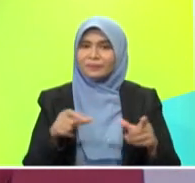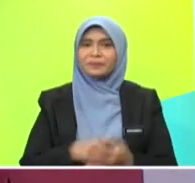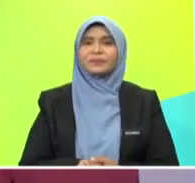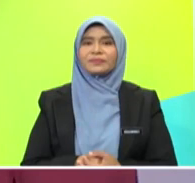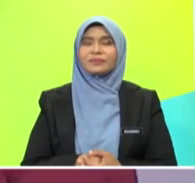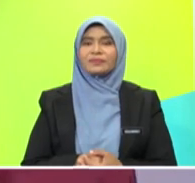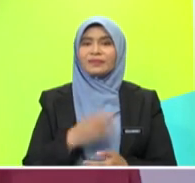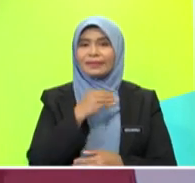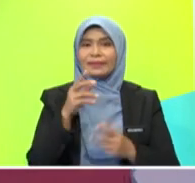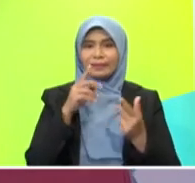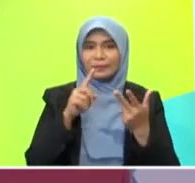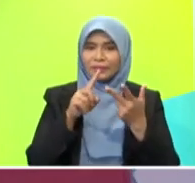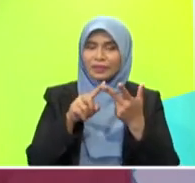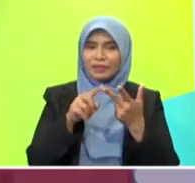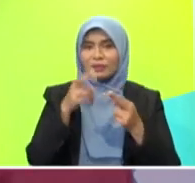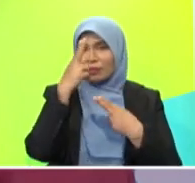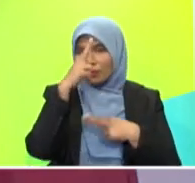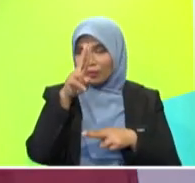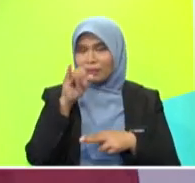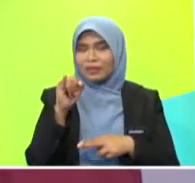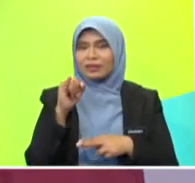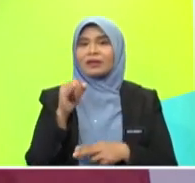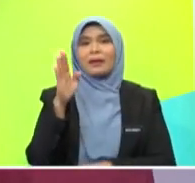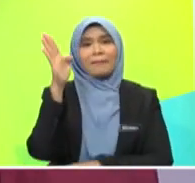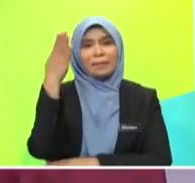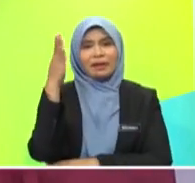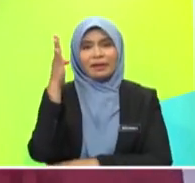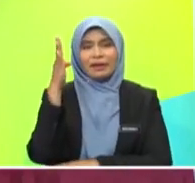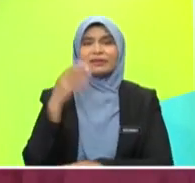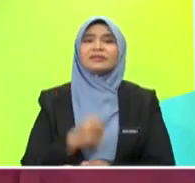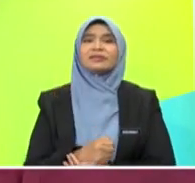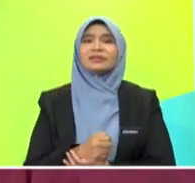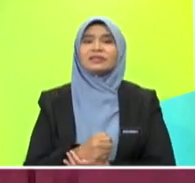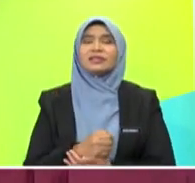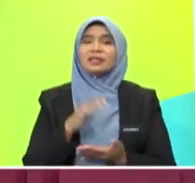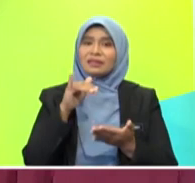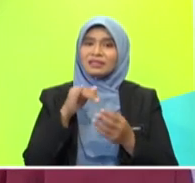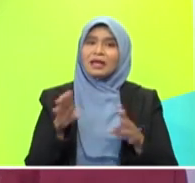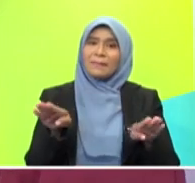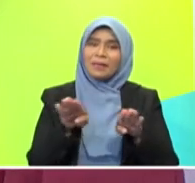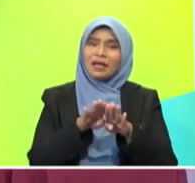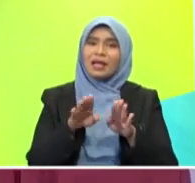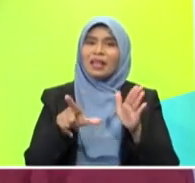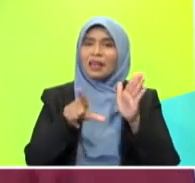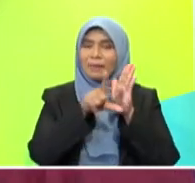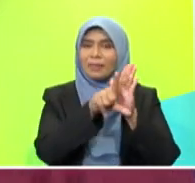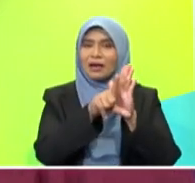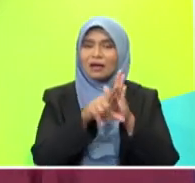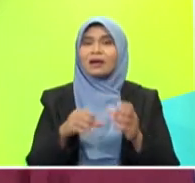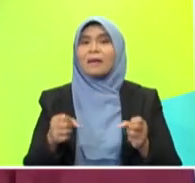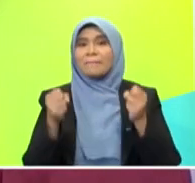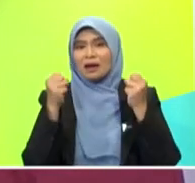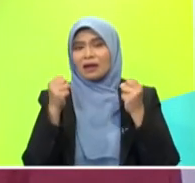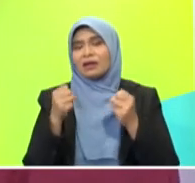dan ketiga menghormati bendera bendera itu sebagai lambang kemegahan